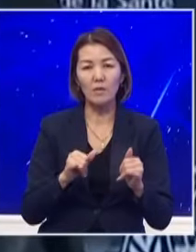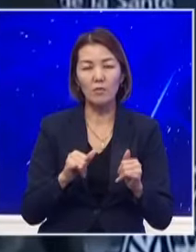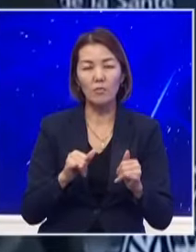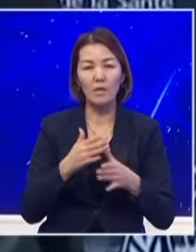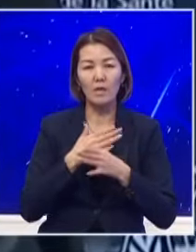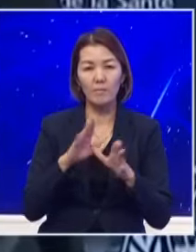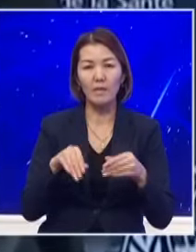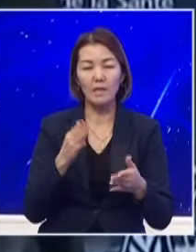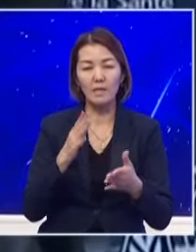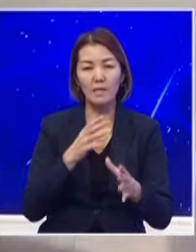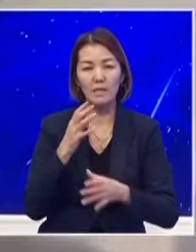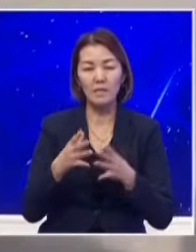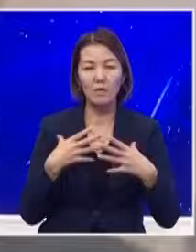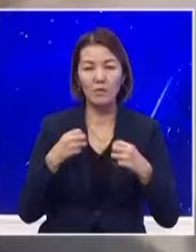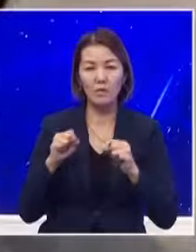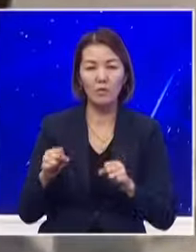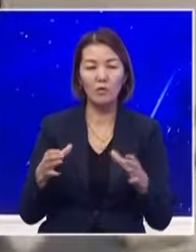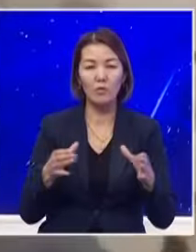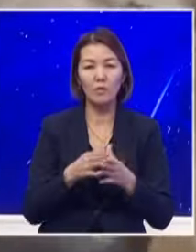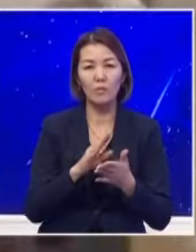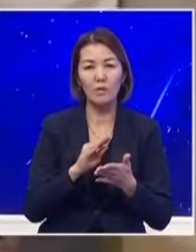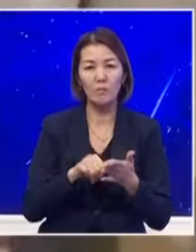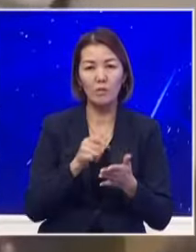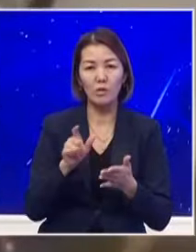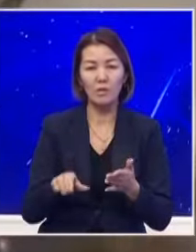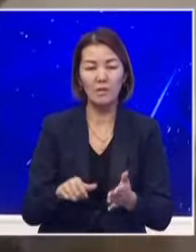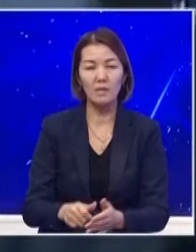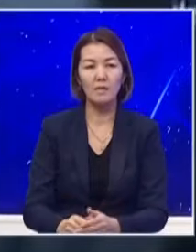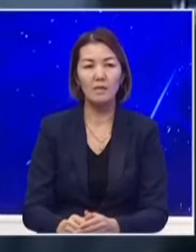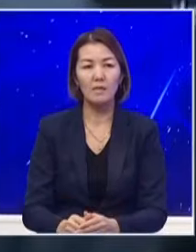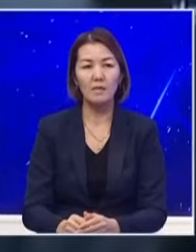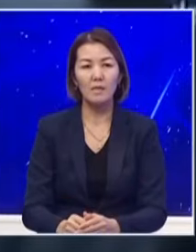етеді дейді дүниежүзілік денсаулық сақтау ұйымының басшысы.